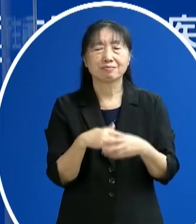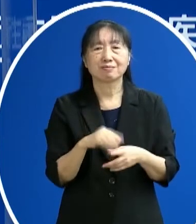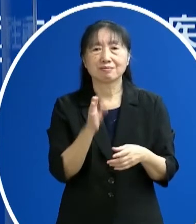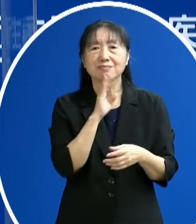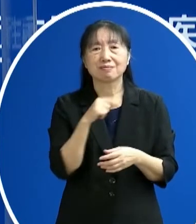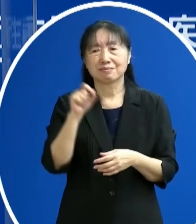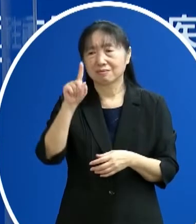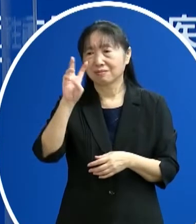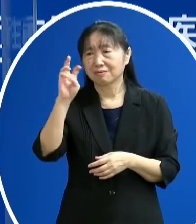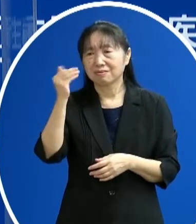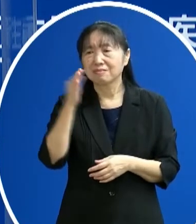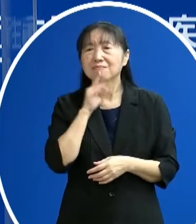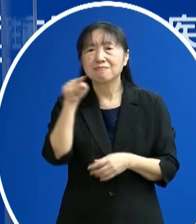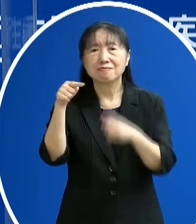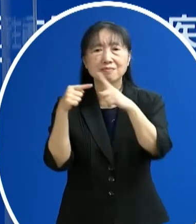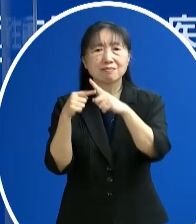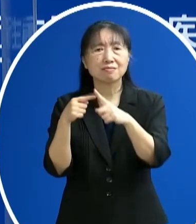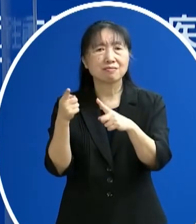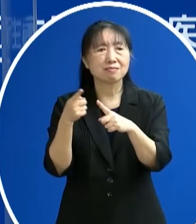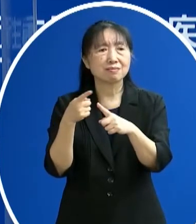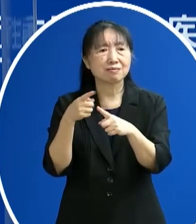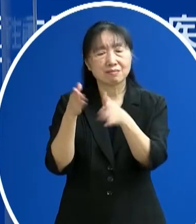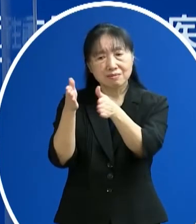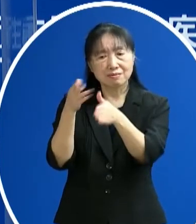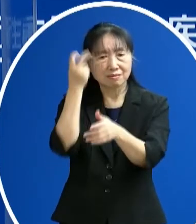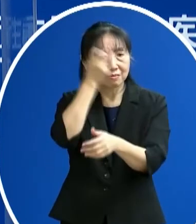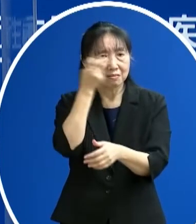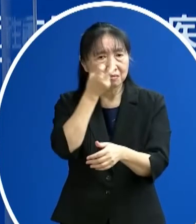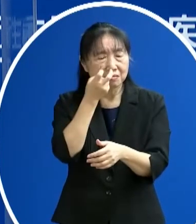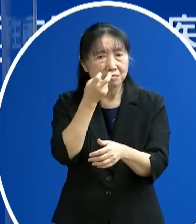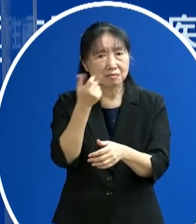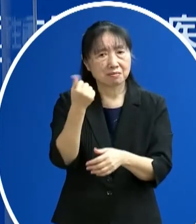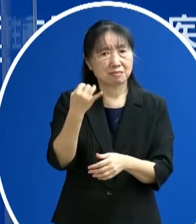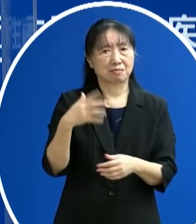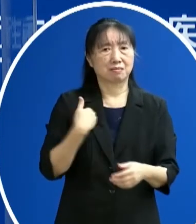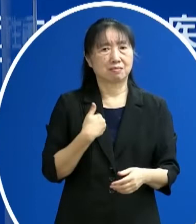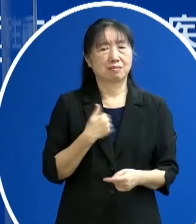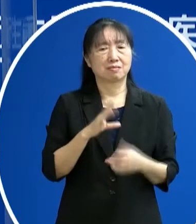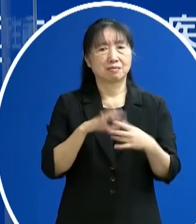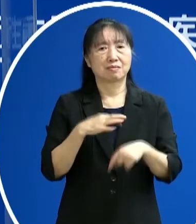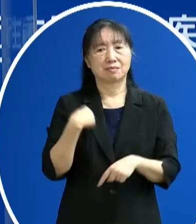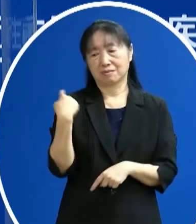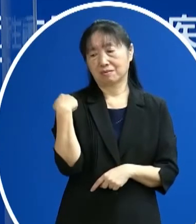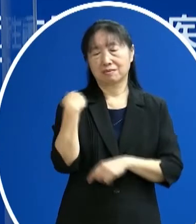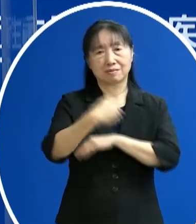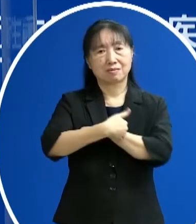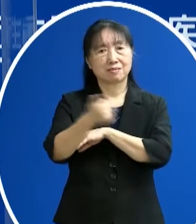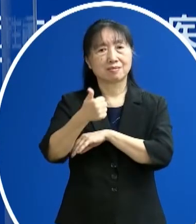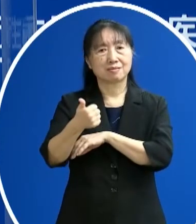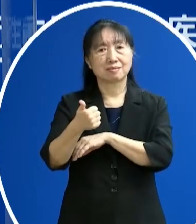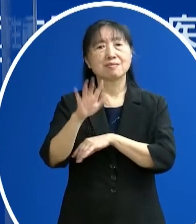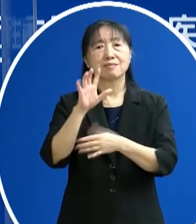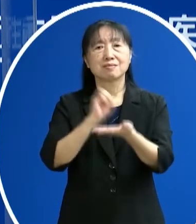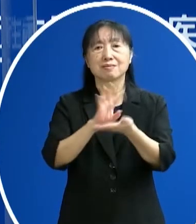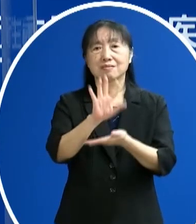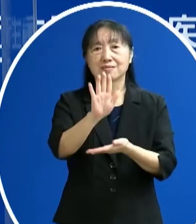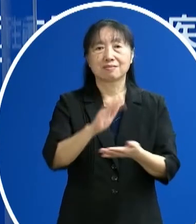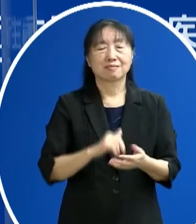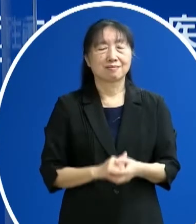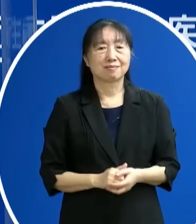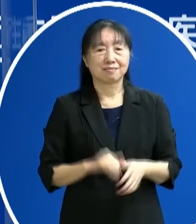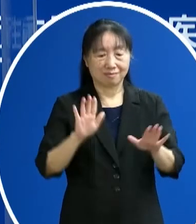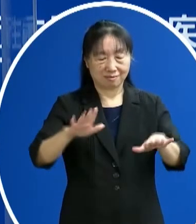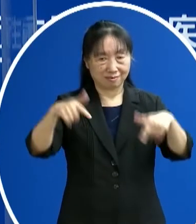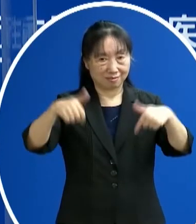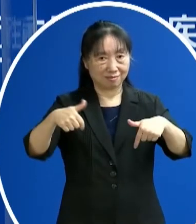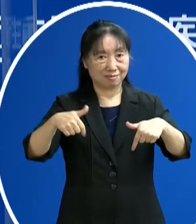他这139个案例到底管理的怎么样，所以昨天我们的中副也跟特别大家来报告，就是说今